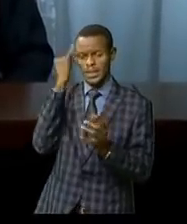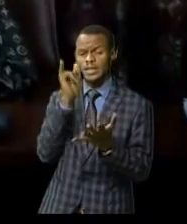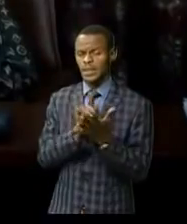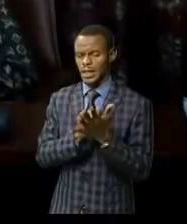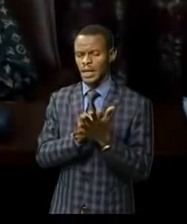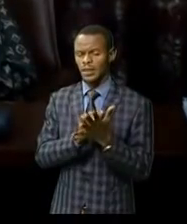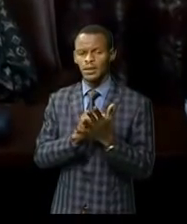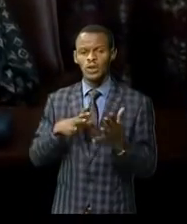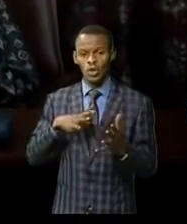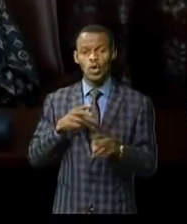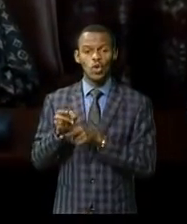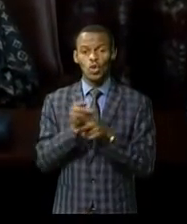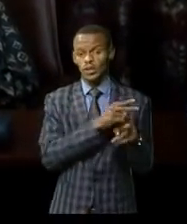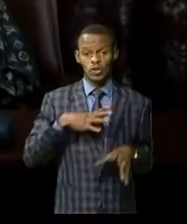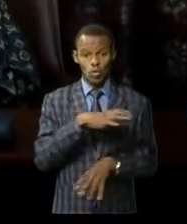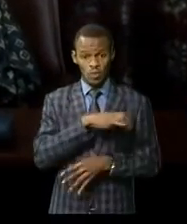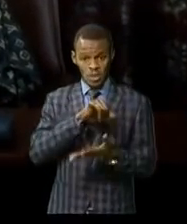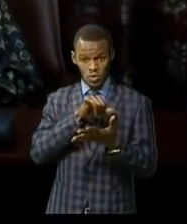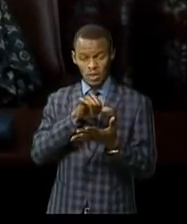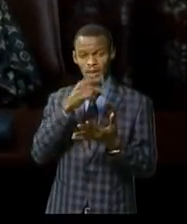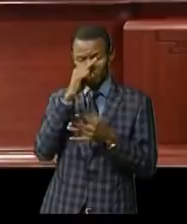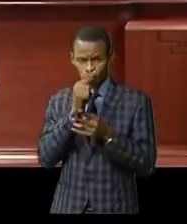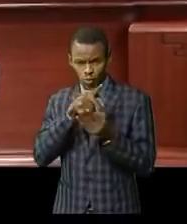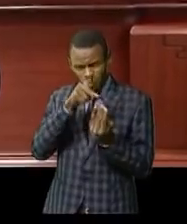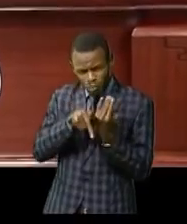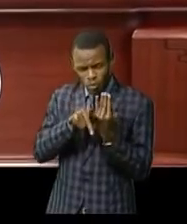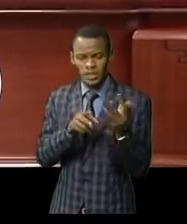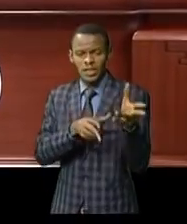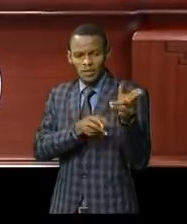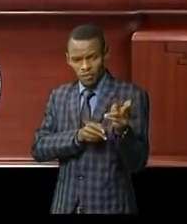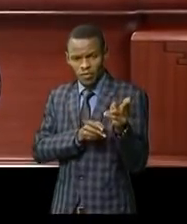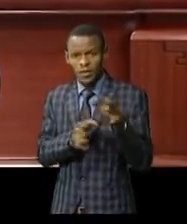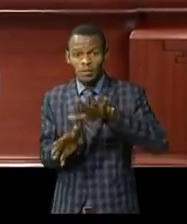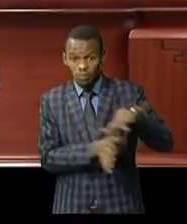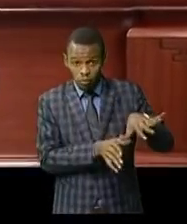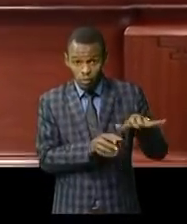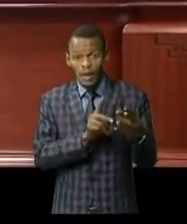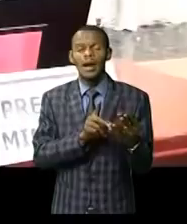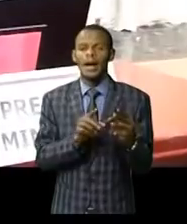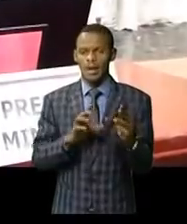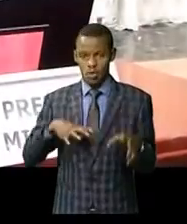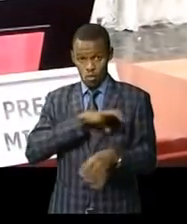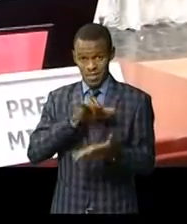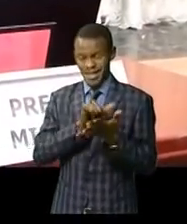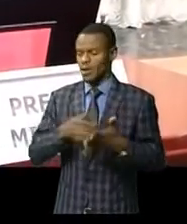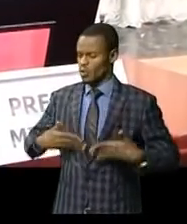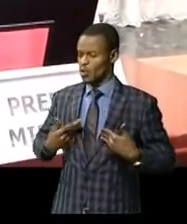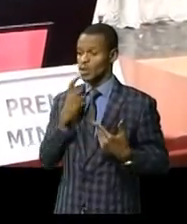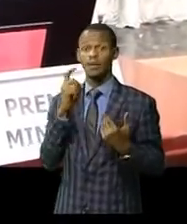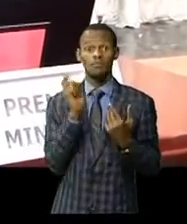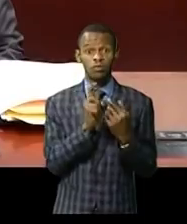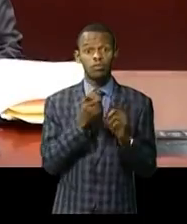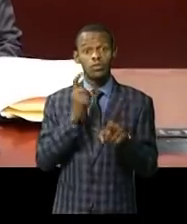s'est réjouie d'avoir reçu les assurances et orientations claires du président de la République ainsi que du gouvernement